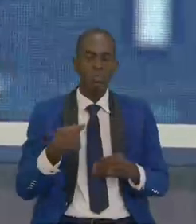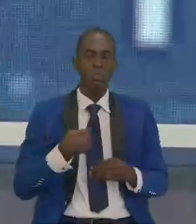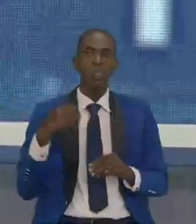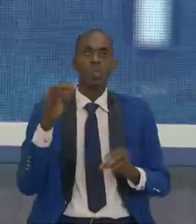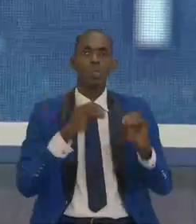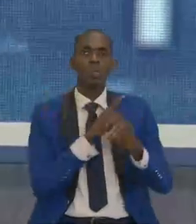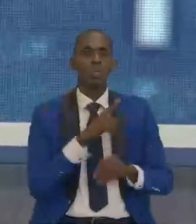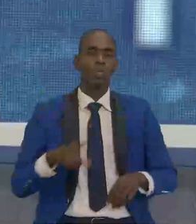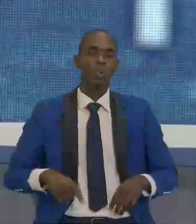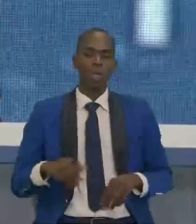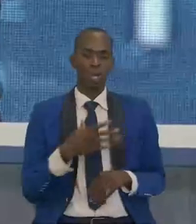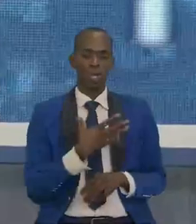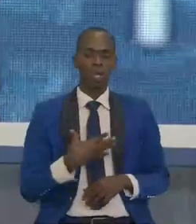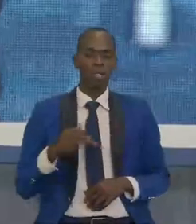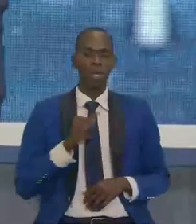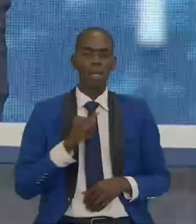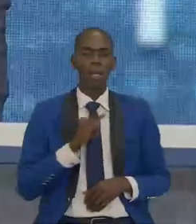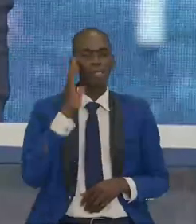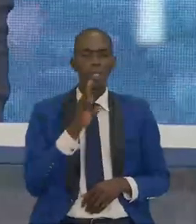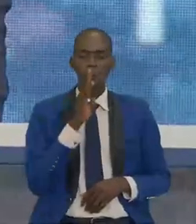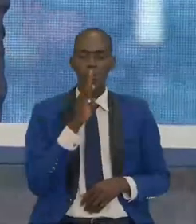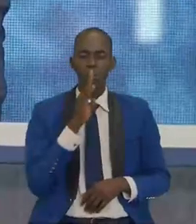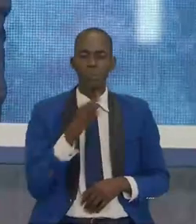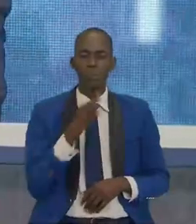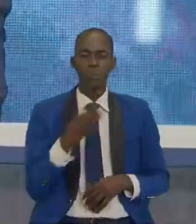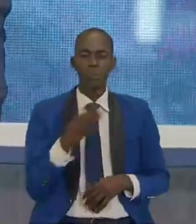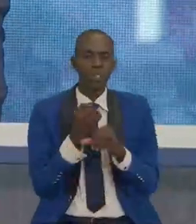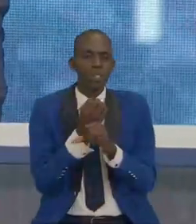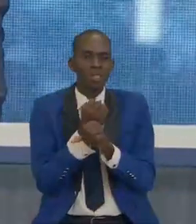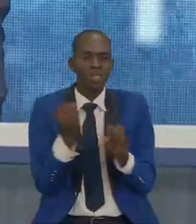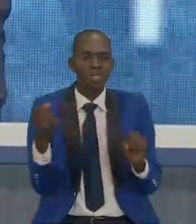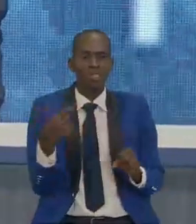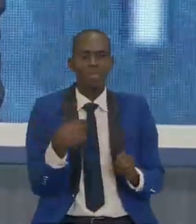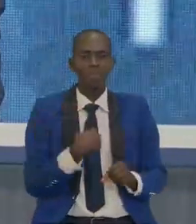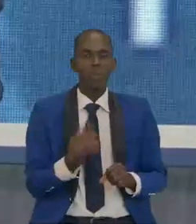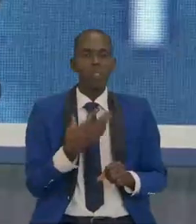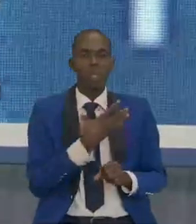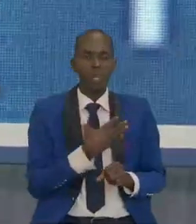crois. Guéris-moi, Éternel, et je serai guéri.